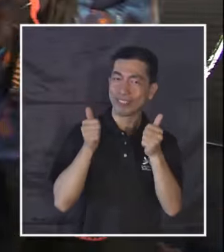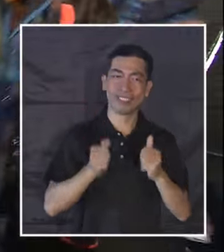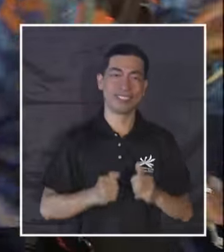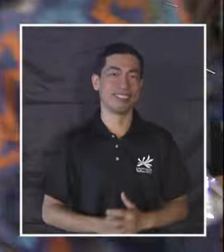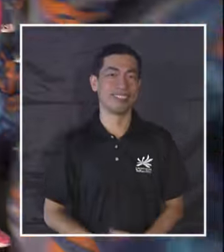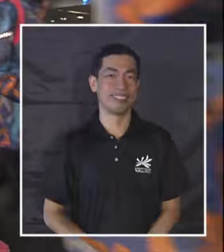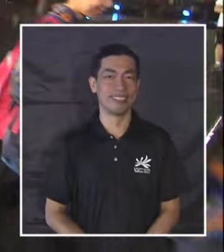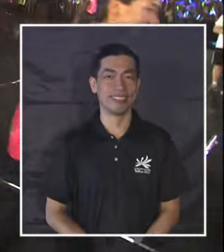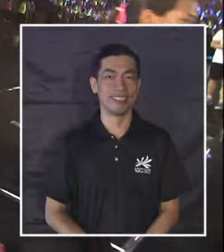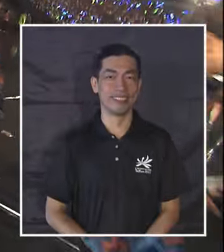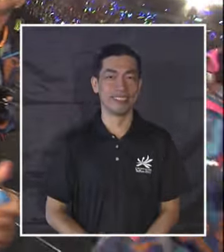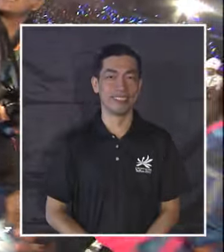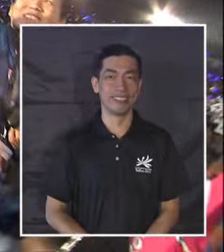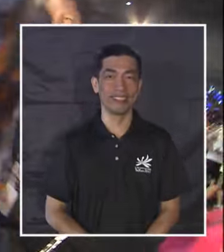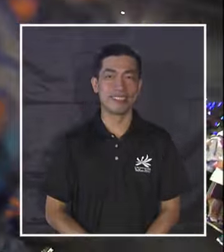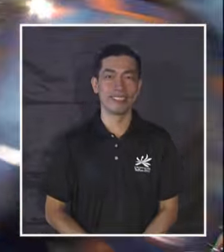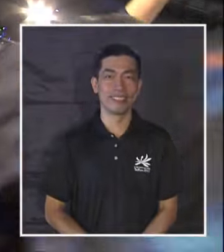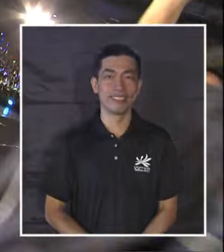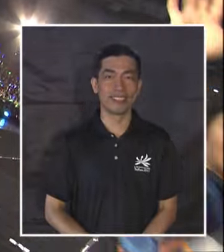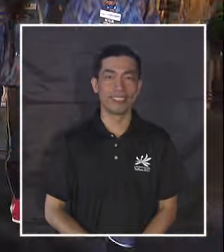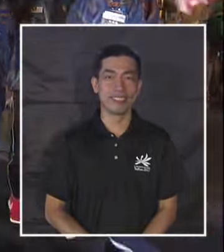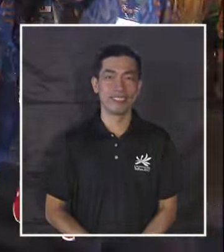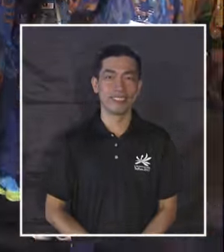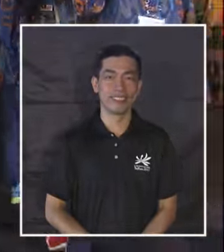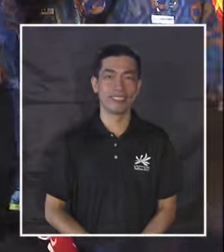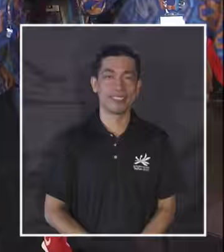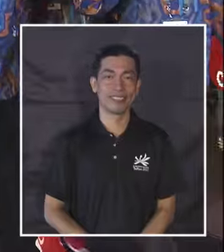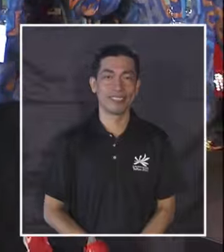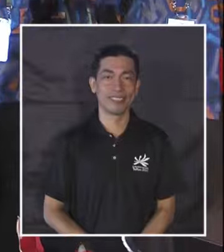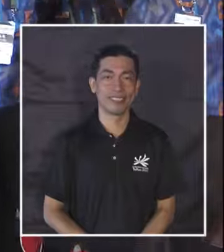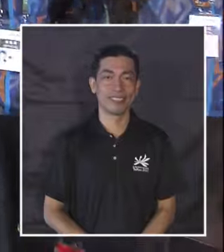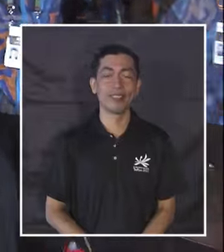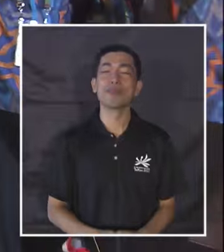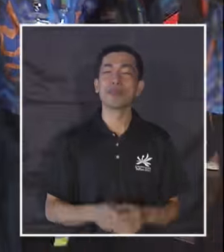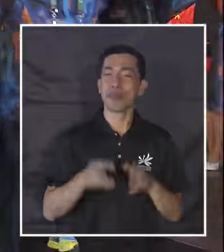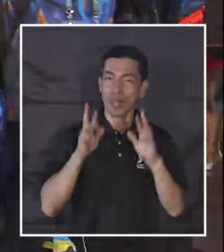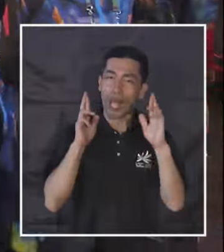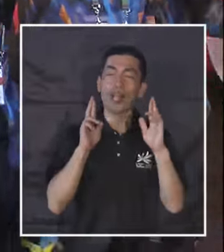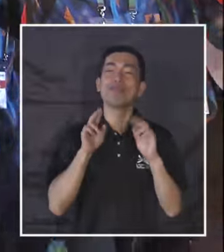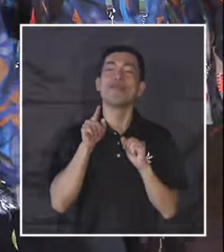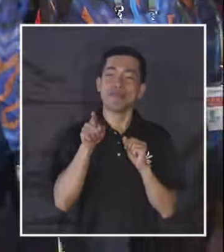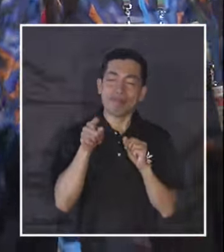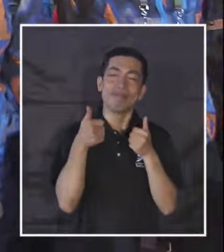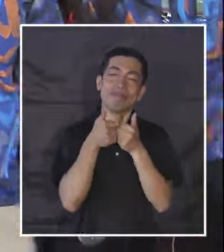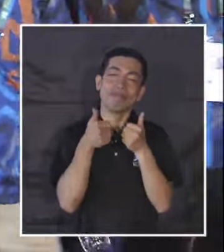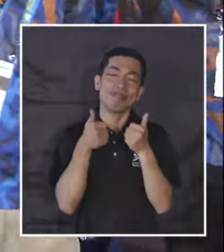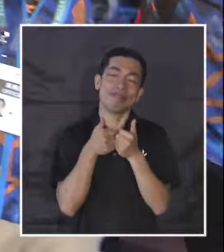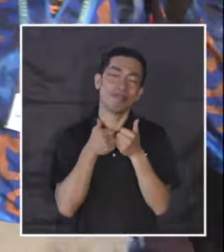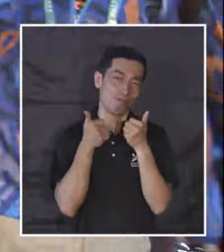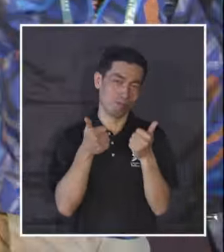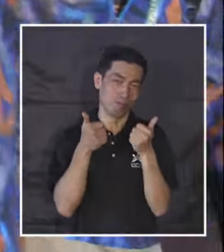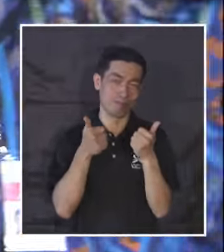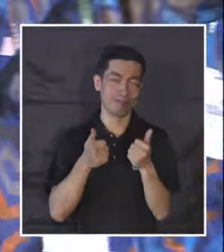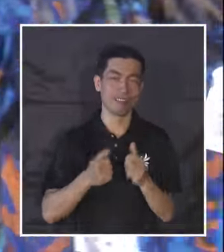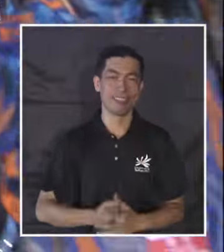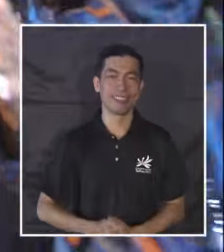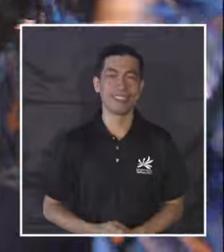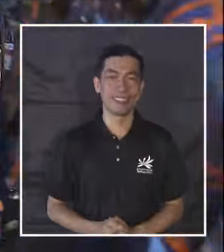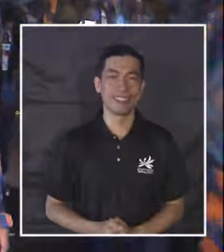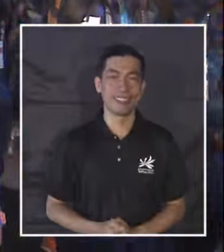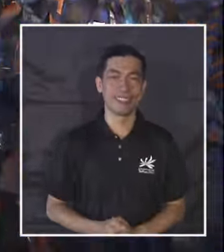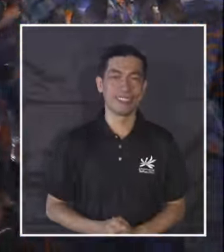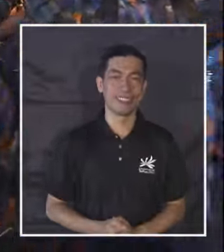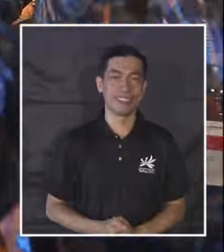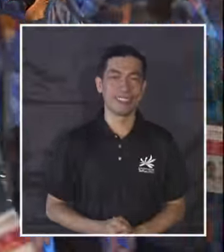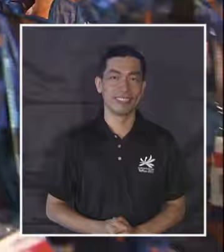to Malaysia， 希望他们这一次可以马到成功，拥有最好的成绩，为自己的国家争取